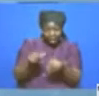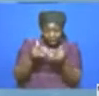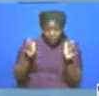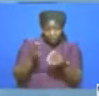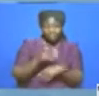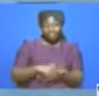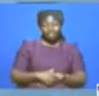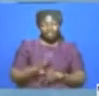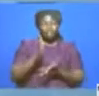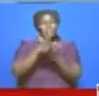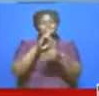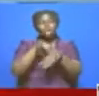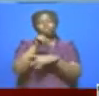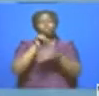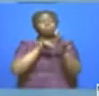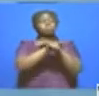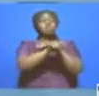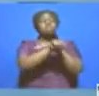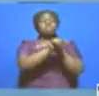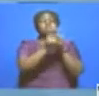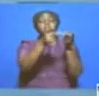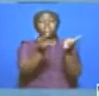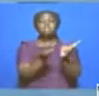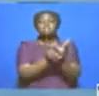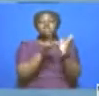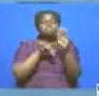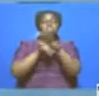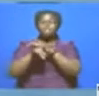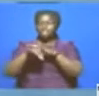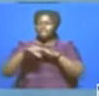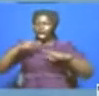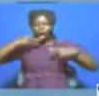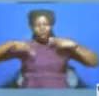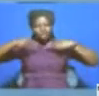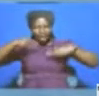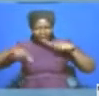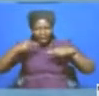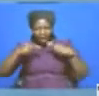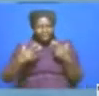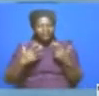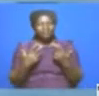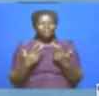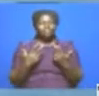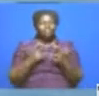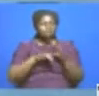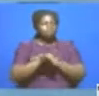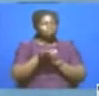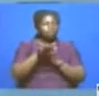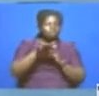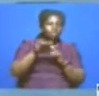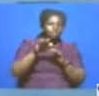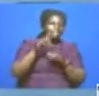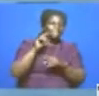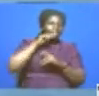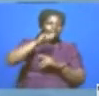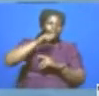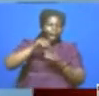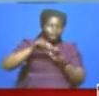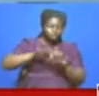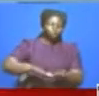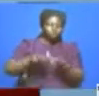Sometimes you go to those places, you go to a food restaurant ama pahali pa nyama choma,